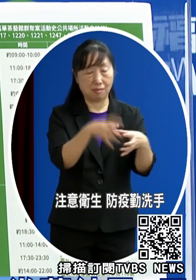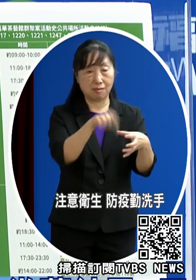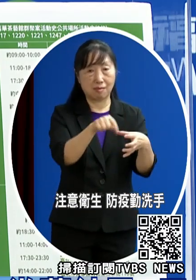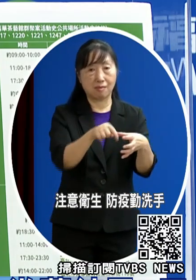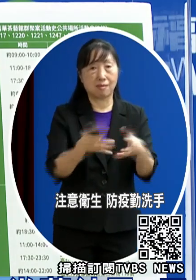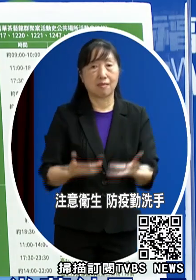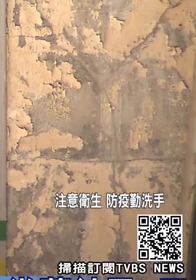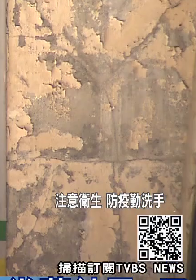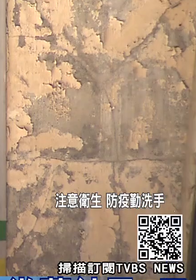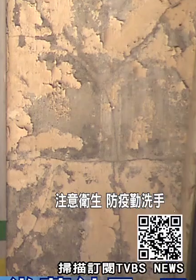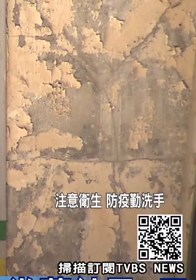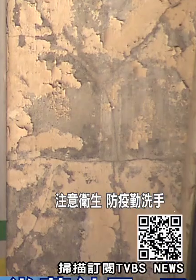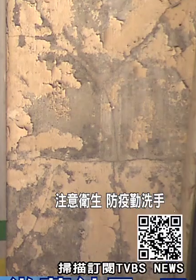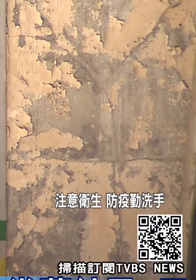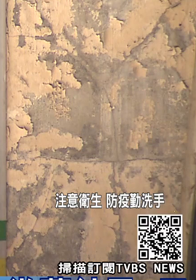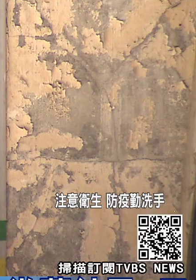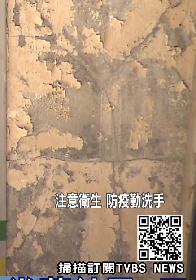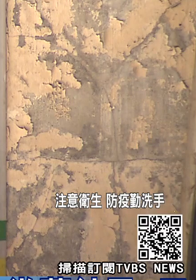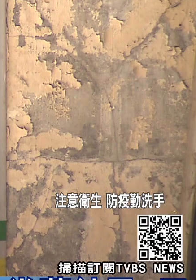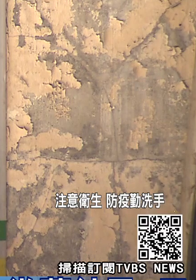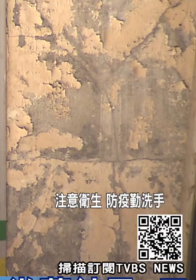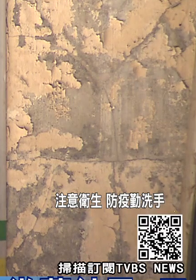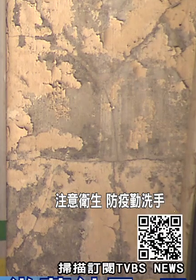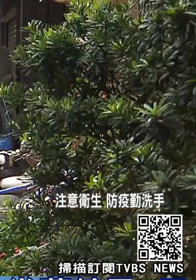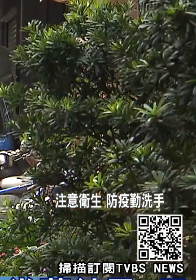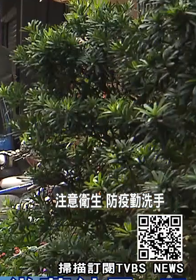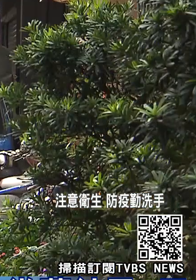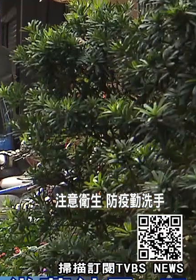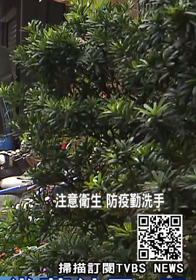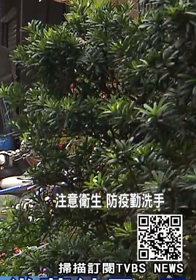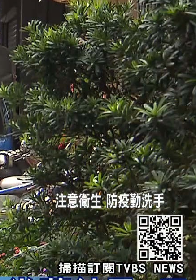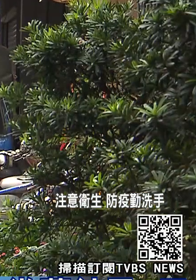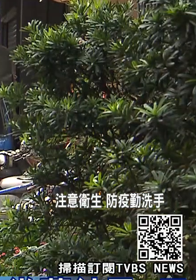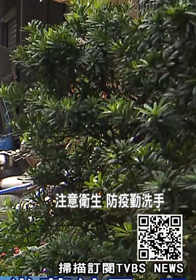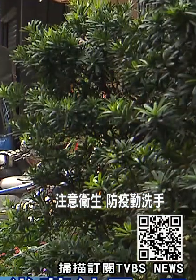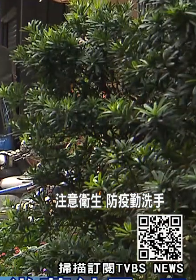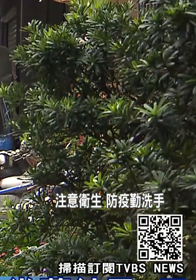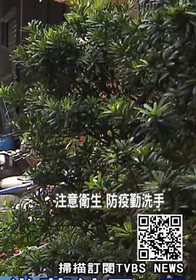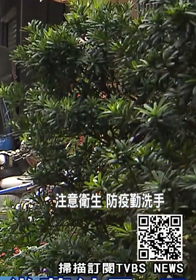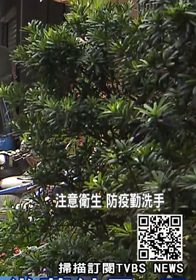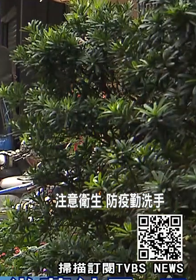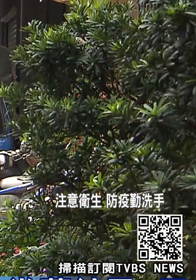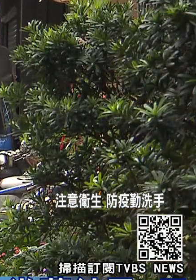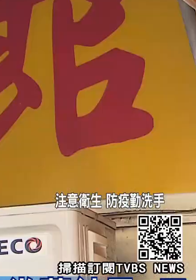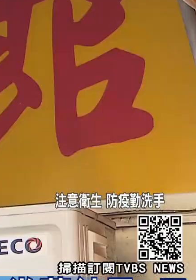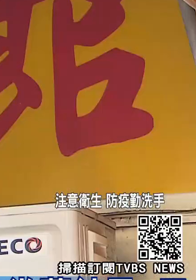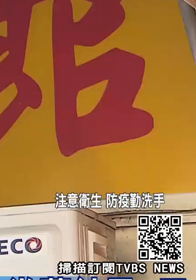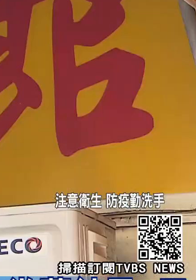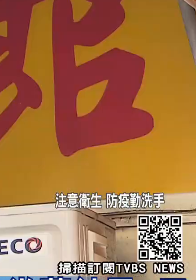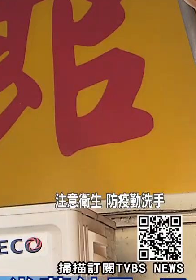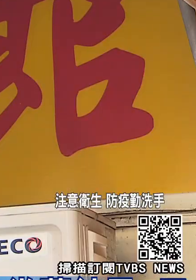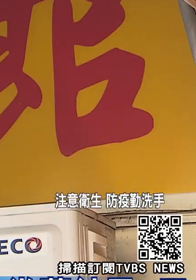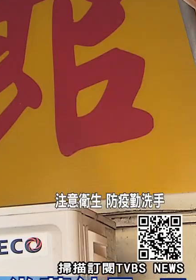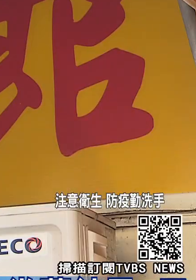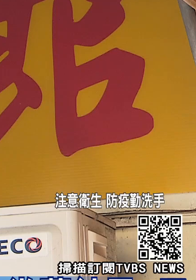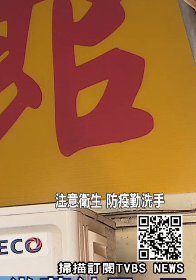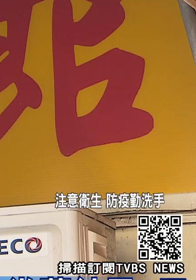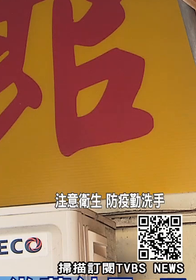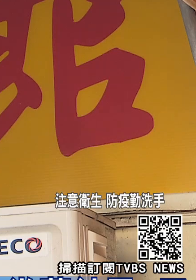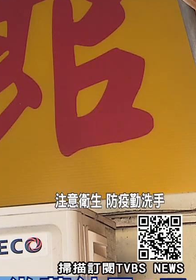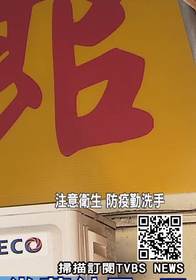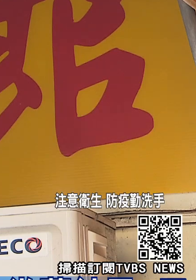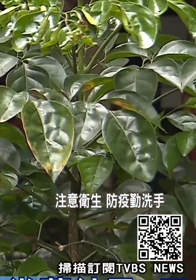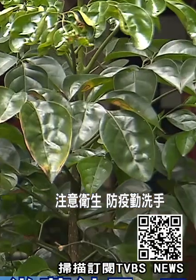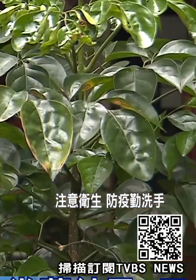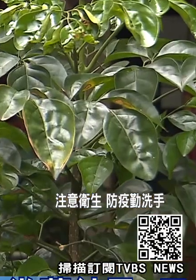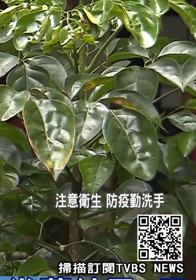基隆的摆摊妇人，因为定期出入万华区域，也被列入万华群聚案当中。目前万华茶室、芦洲狮子会和宜兰游艺场